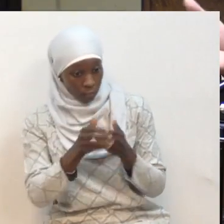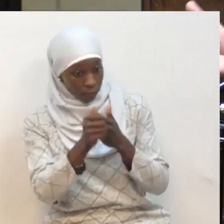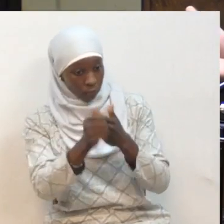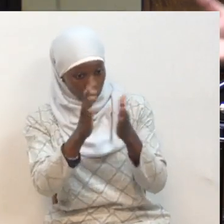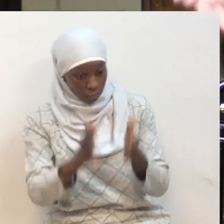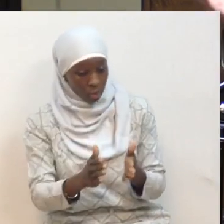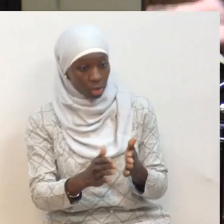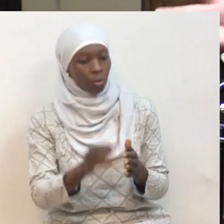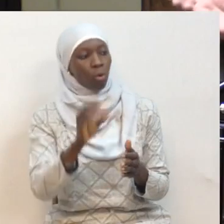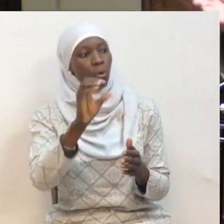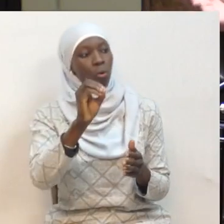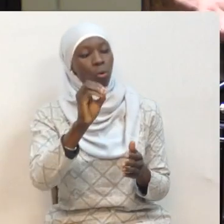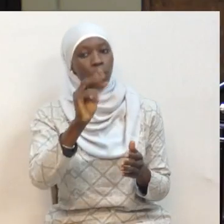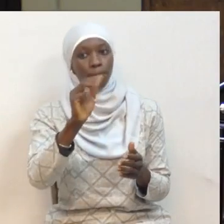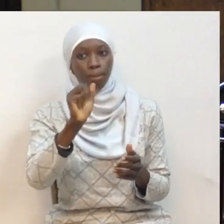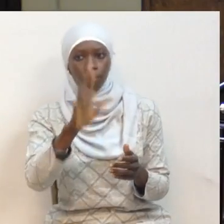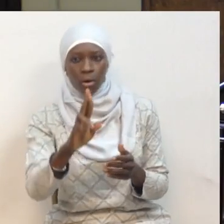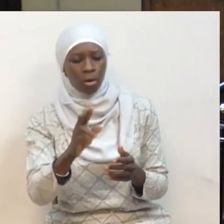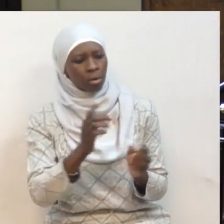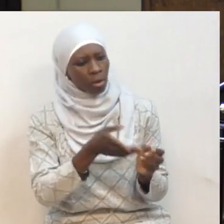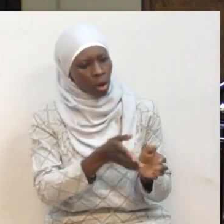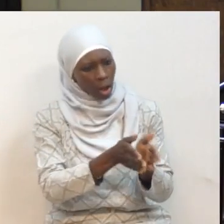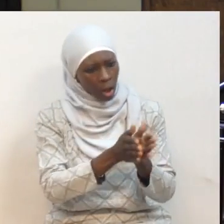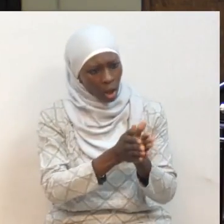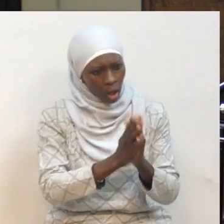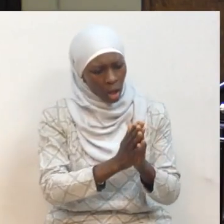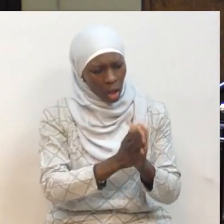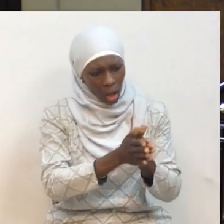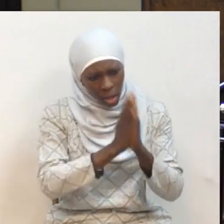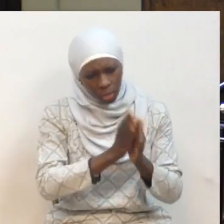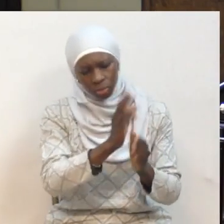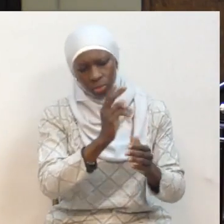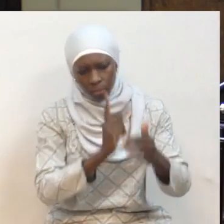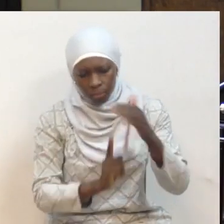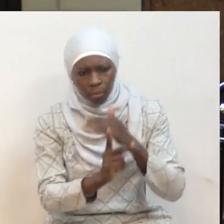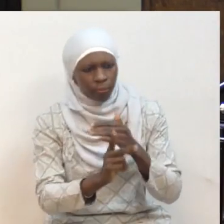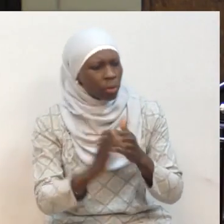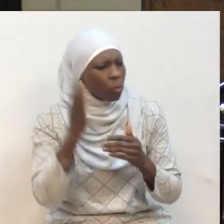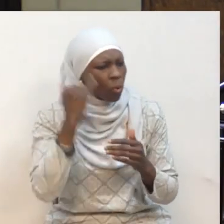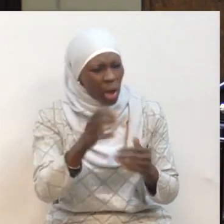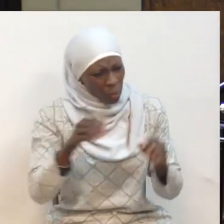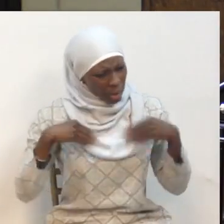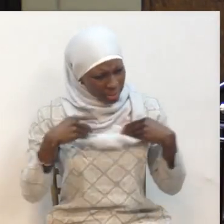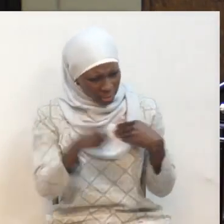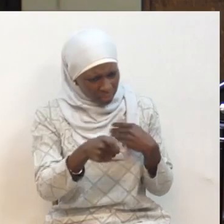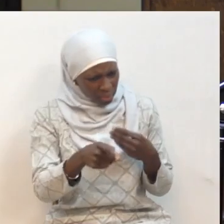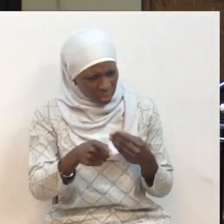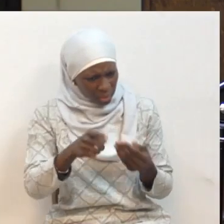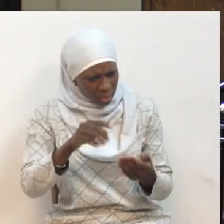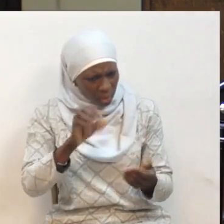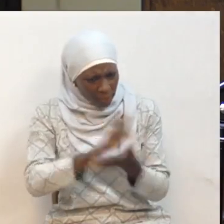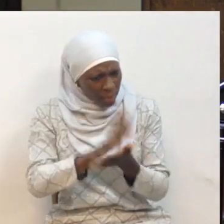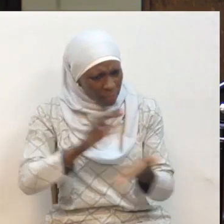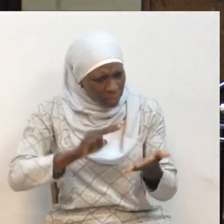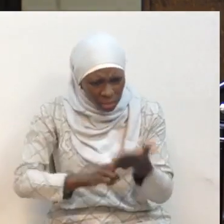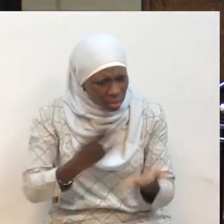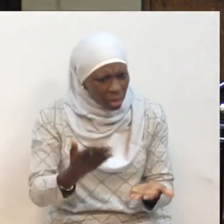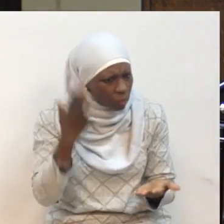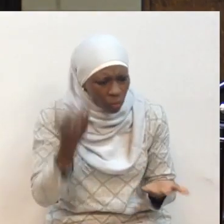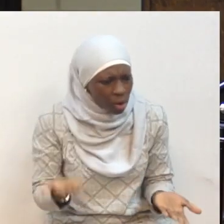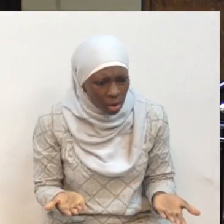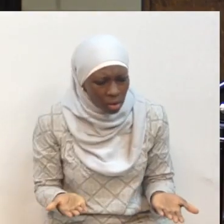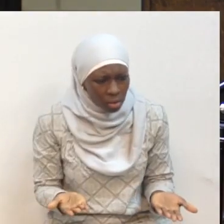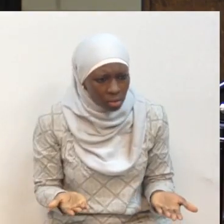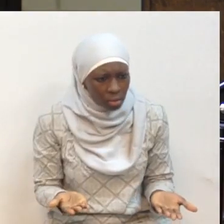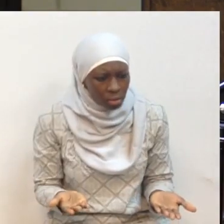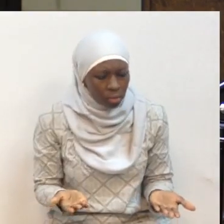we accept such a humiliating treaty? And the Prophet ﷺ says, I am the messenger of